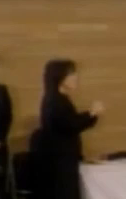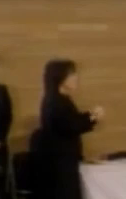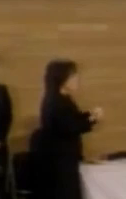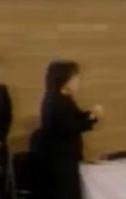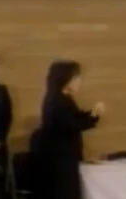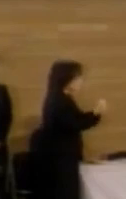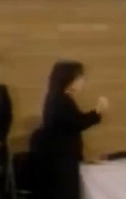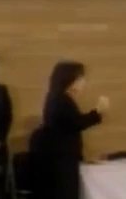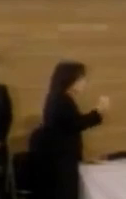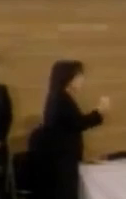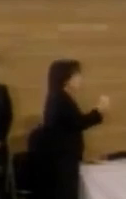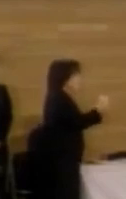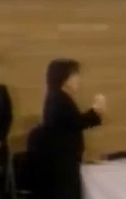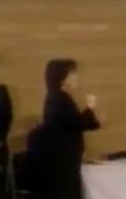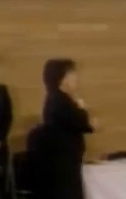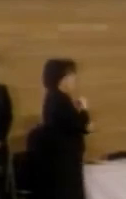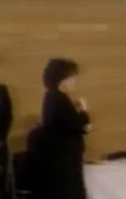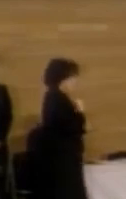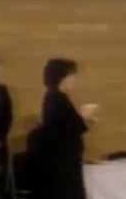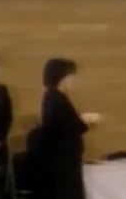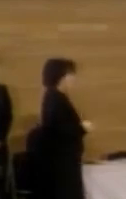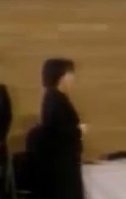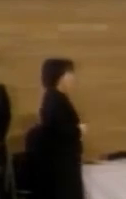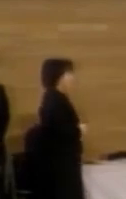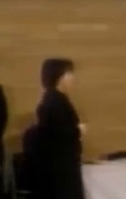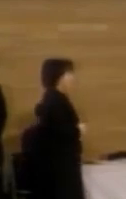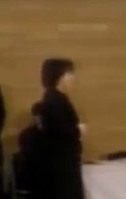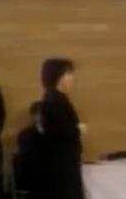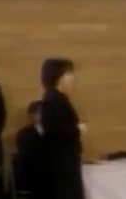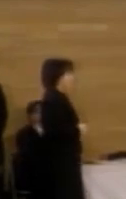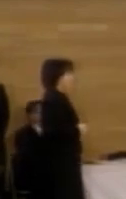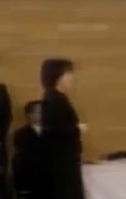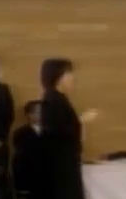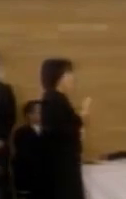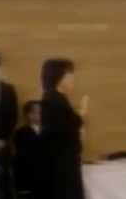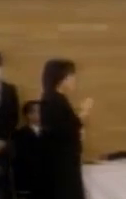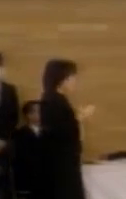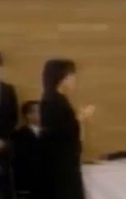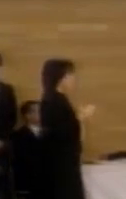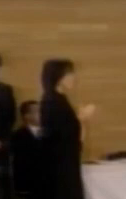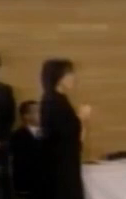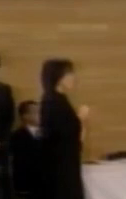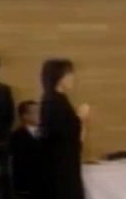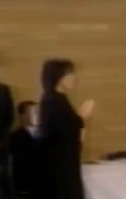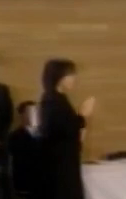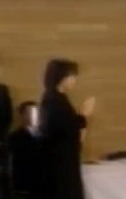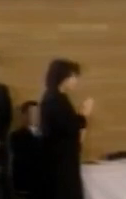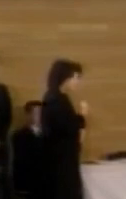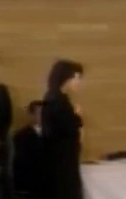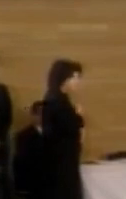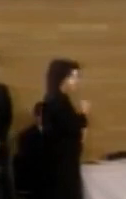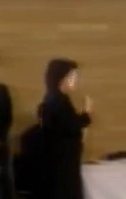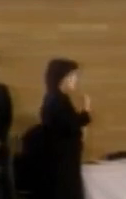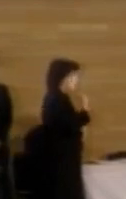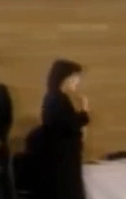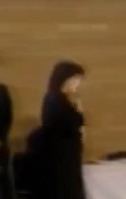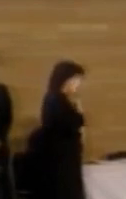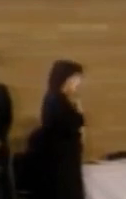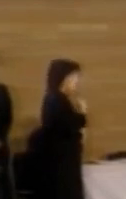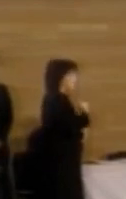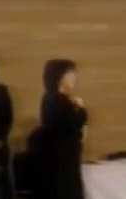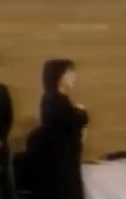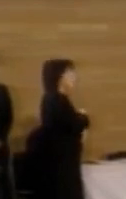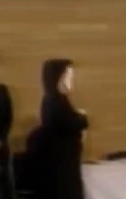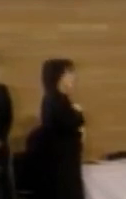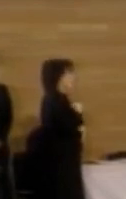あります。しかし、この寂しさや後悔はこれからも続いてい